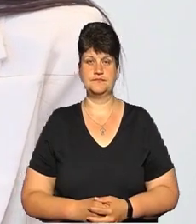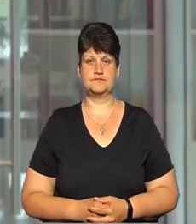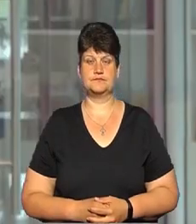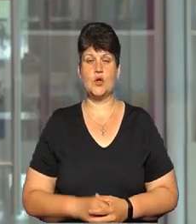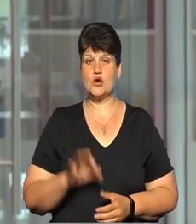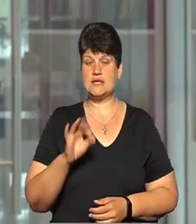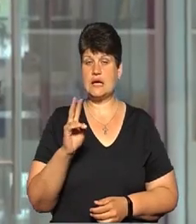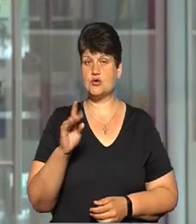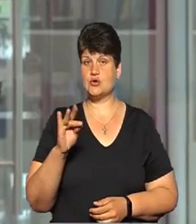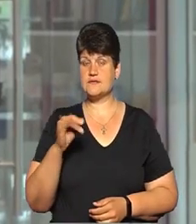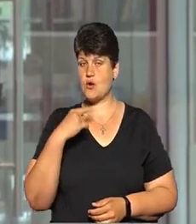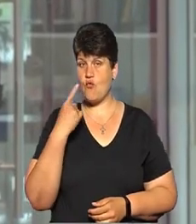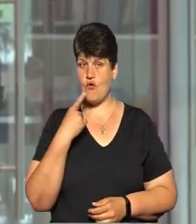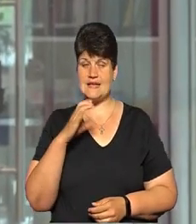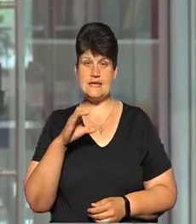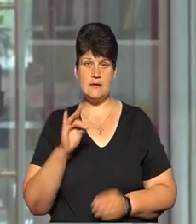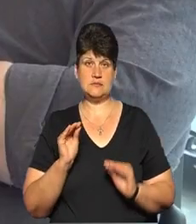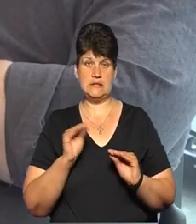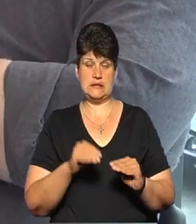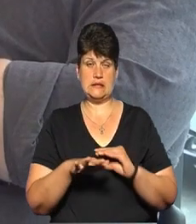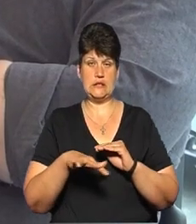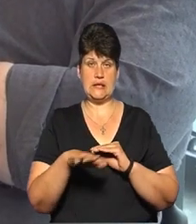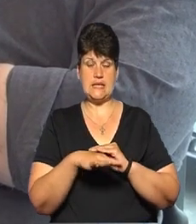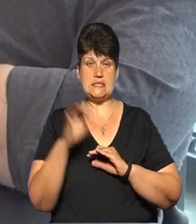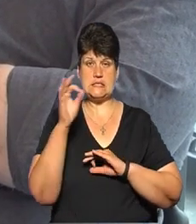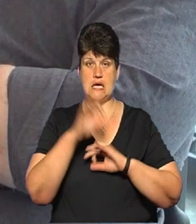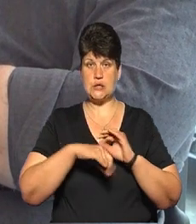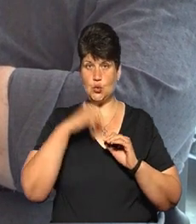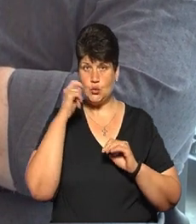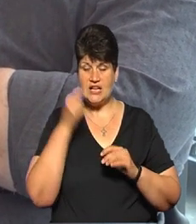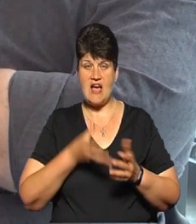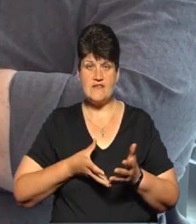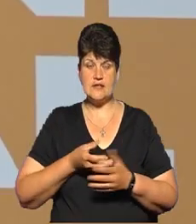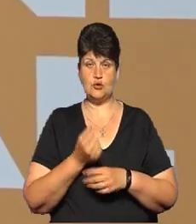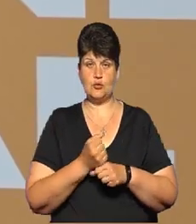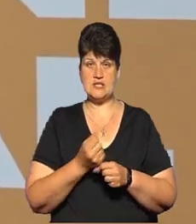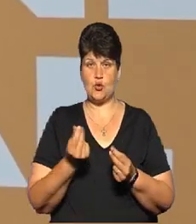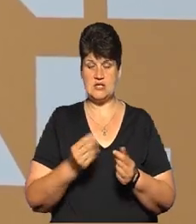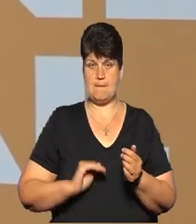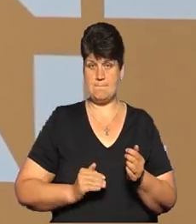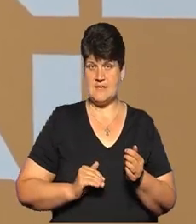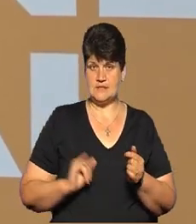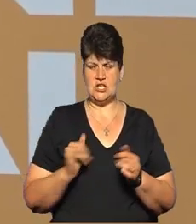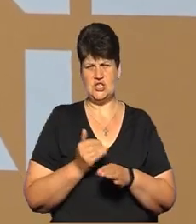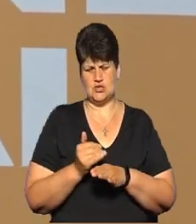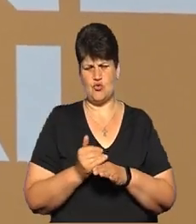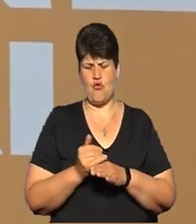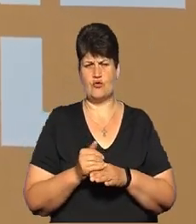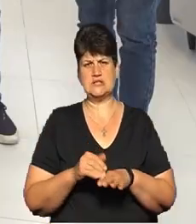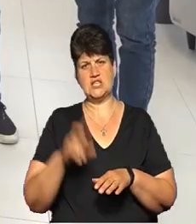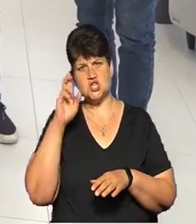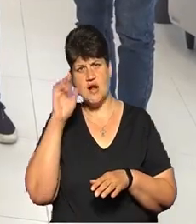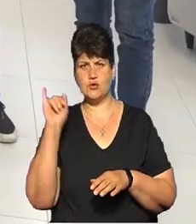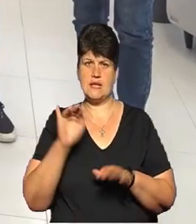каже, сервери змістять на території Західної України, фінансуватимуть його роботу за кошти бізнесу та частково з державного та місцевого